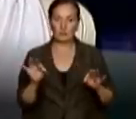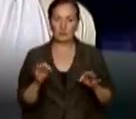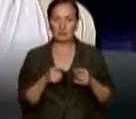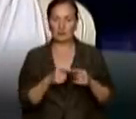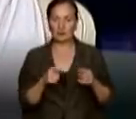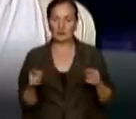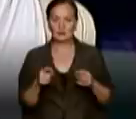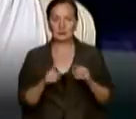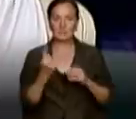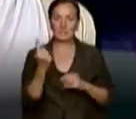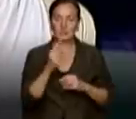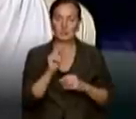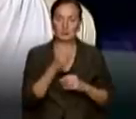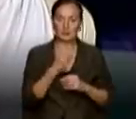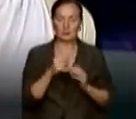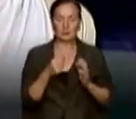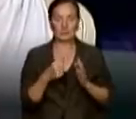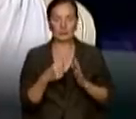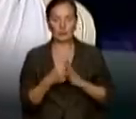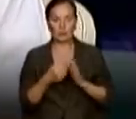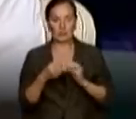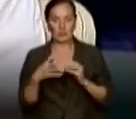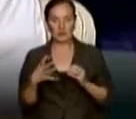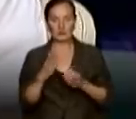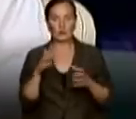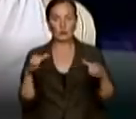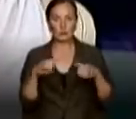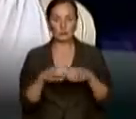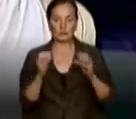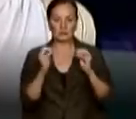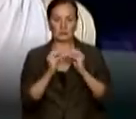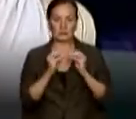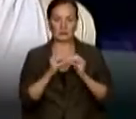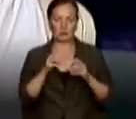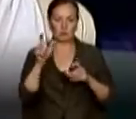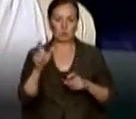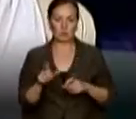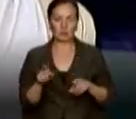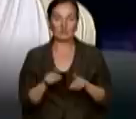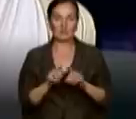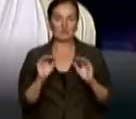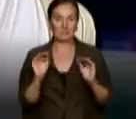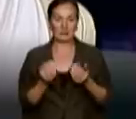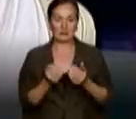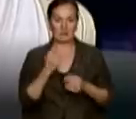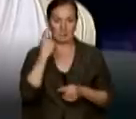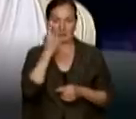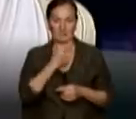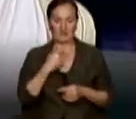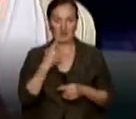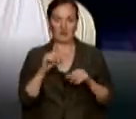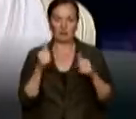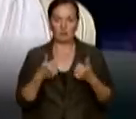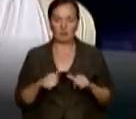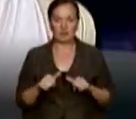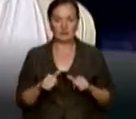червня до 15, в нас їздила тільки група до 10 чоловік. Тобто такі міні, знаєте, зовсім формат приватний. Великий, і навіть